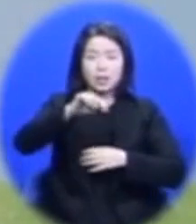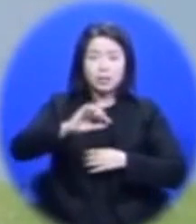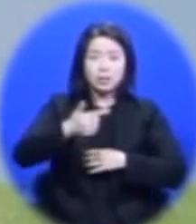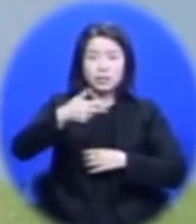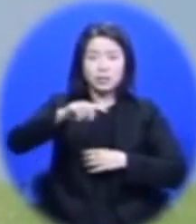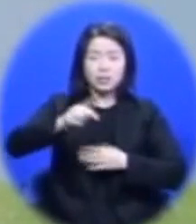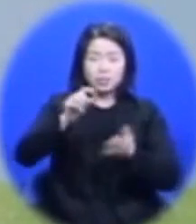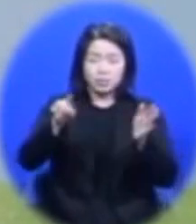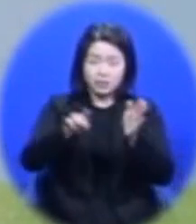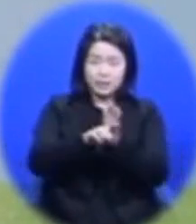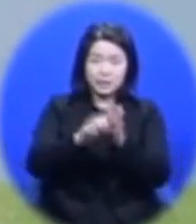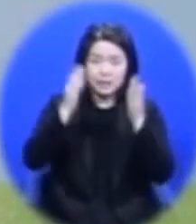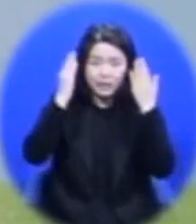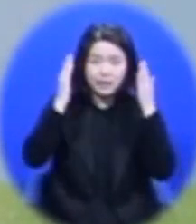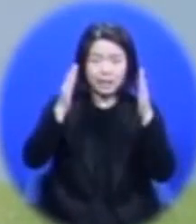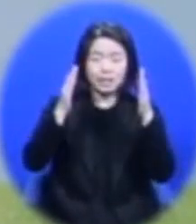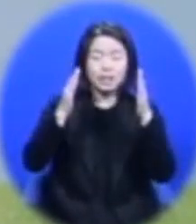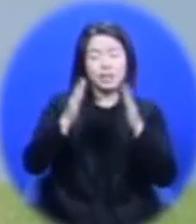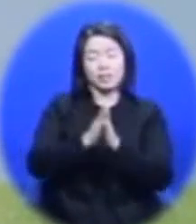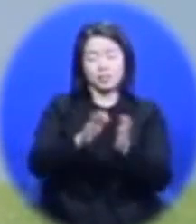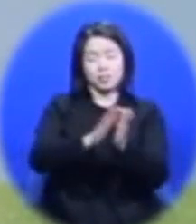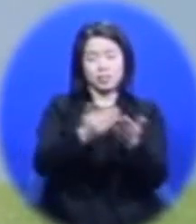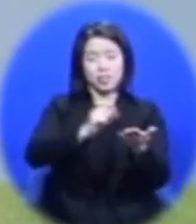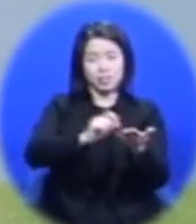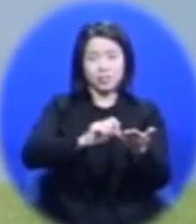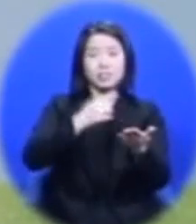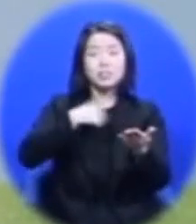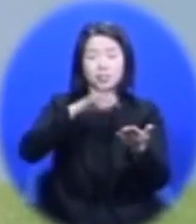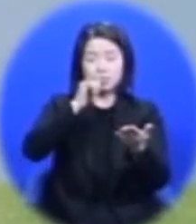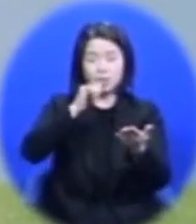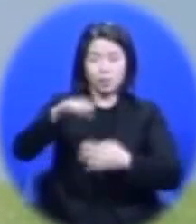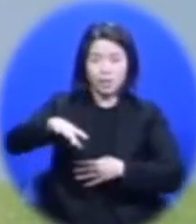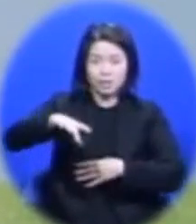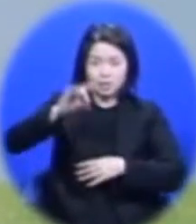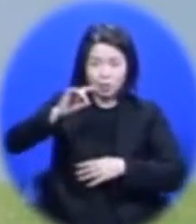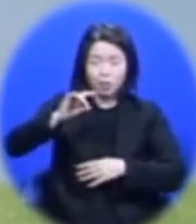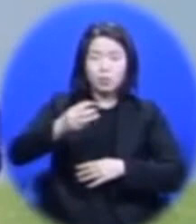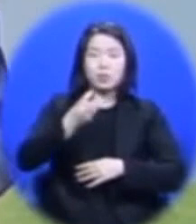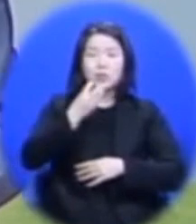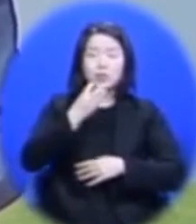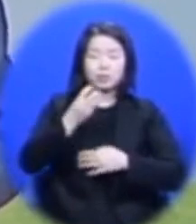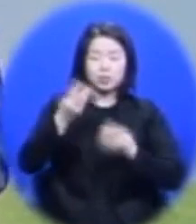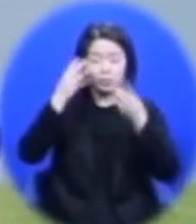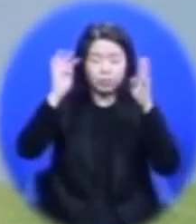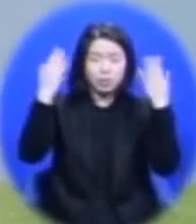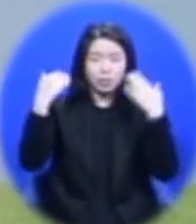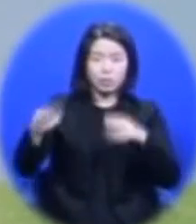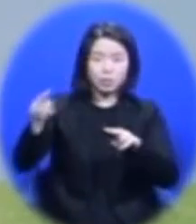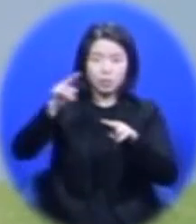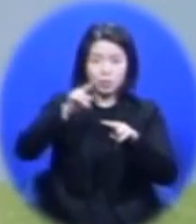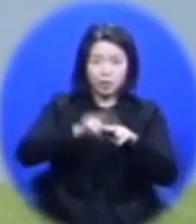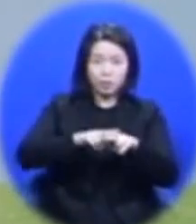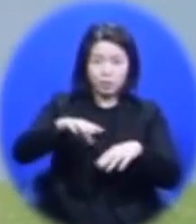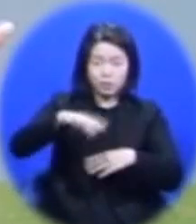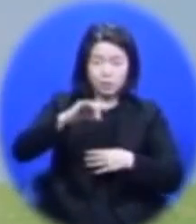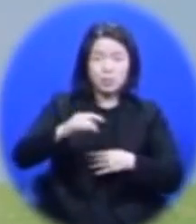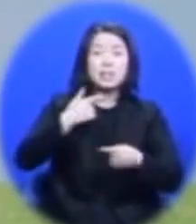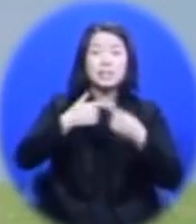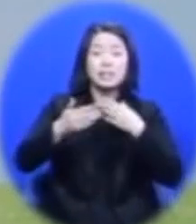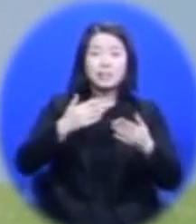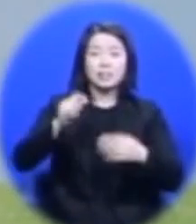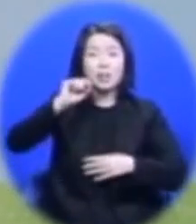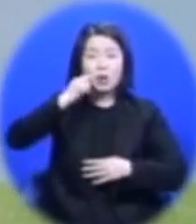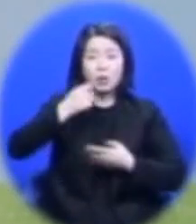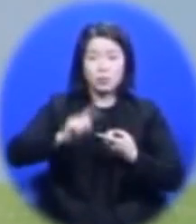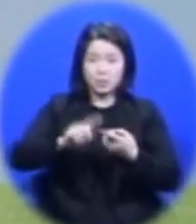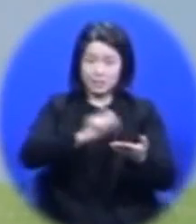읽으면서 처음에 서울여대 교목으로 일하실 때 겪으셨던 어려움을 거기에